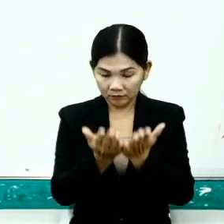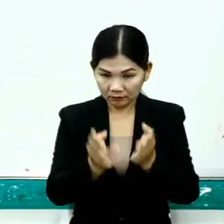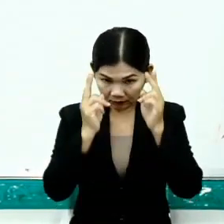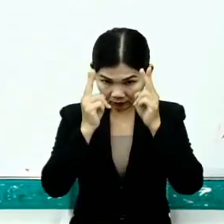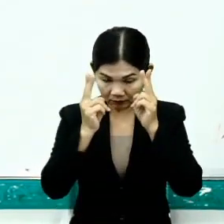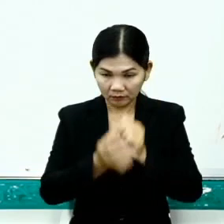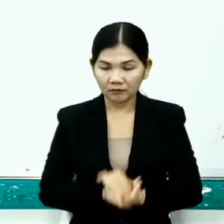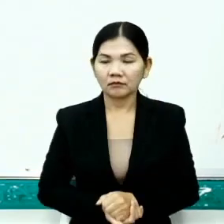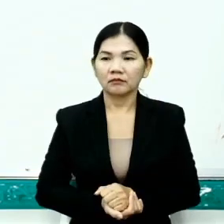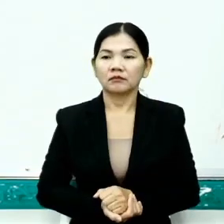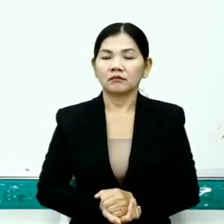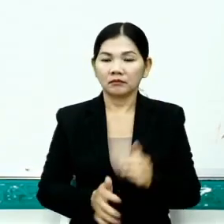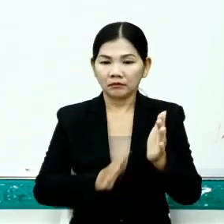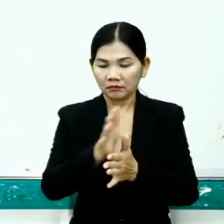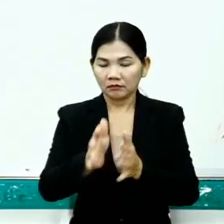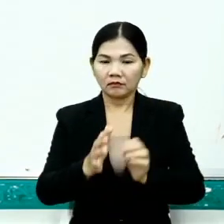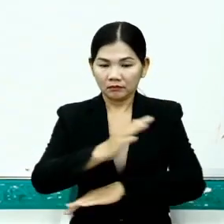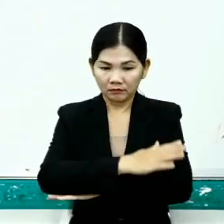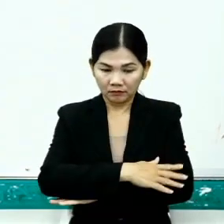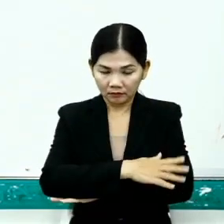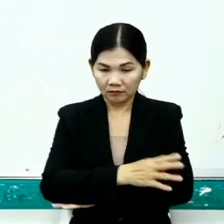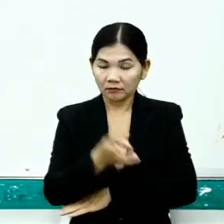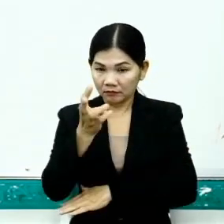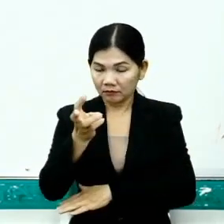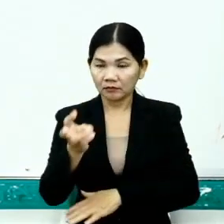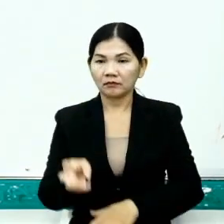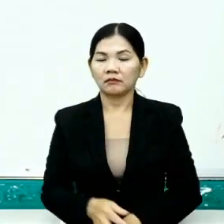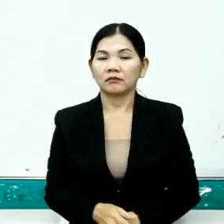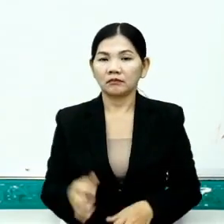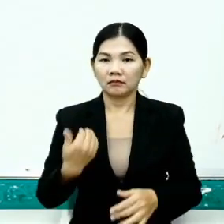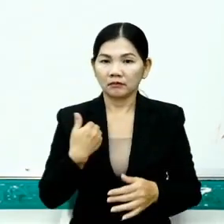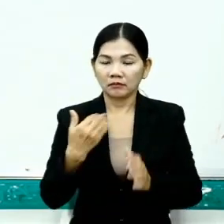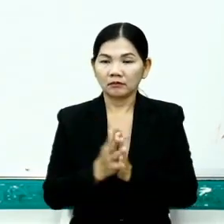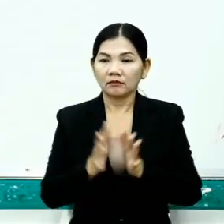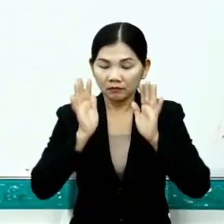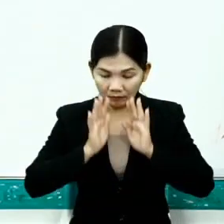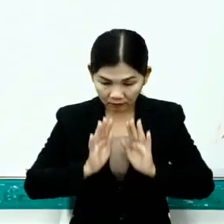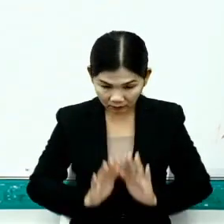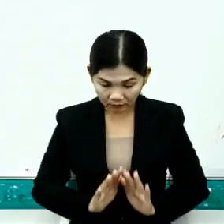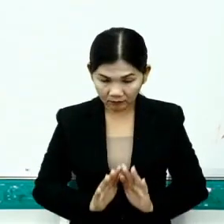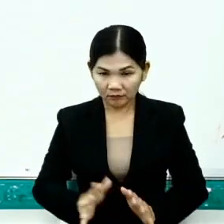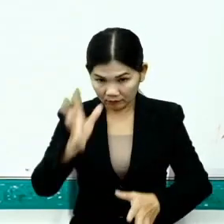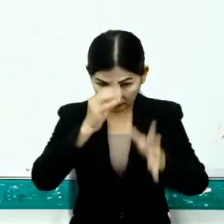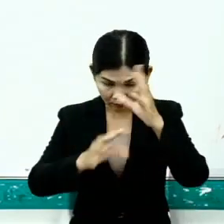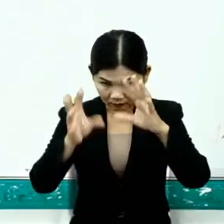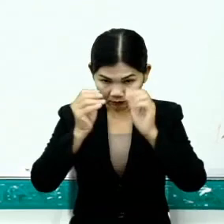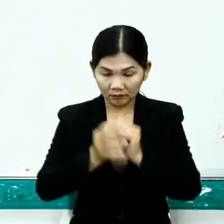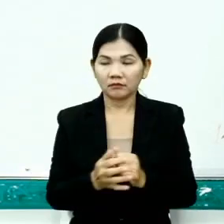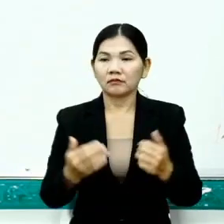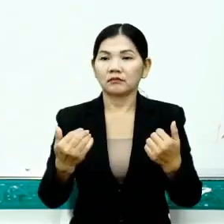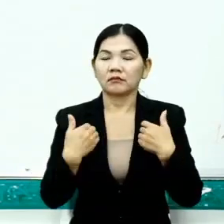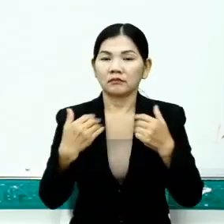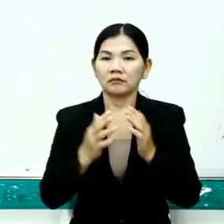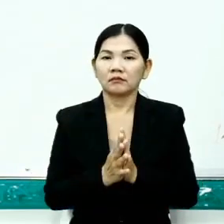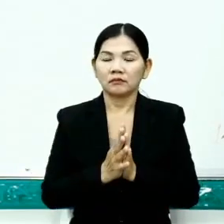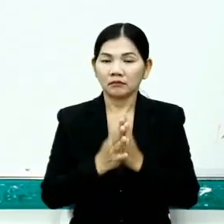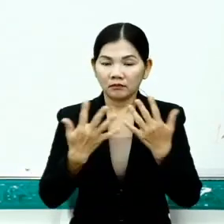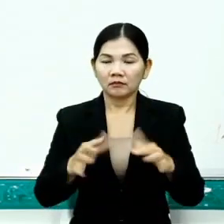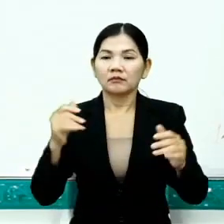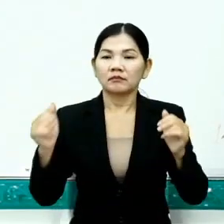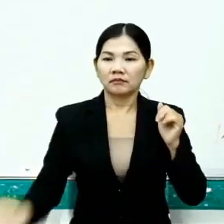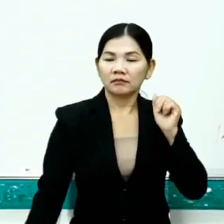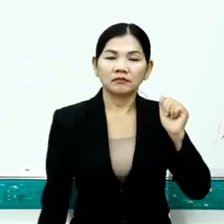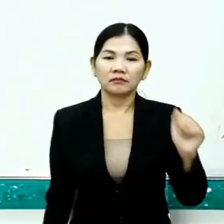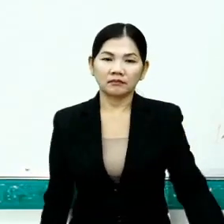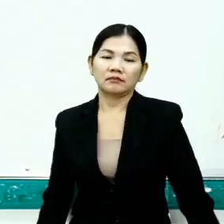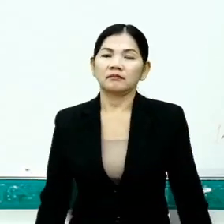sắc sắc cô được bao giường nè, ai lời nè, cứ nằm con sầm rạp bẩn tay nằm bởi con thu sụp bao bị cá sắc xá, cứ con rồi không rồi chẳng cài